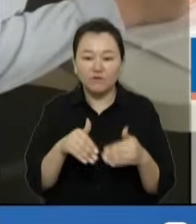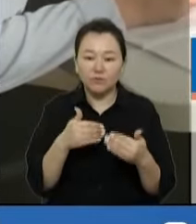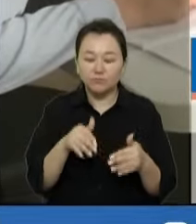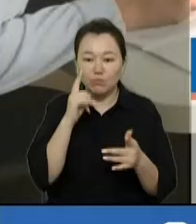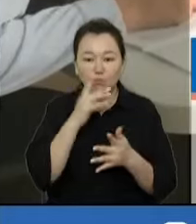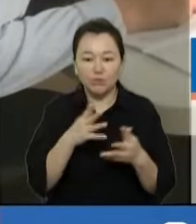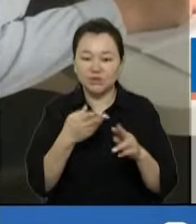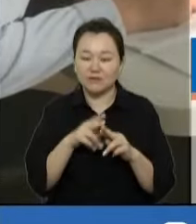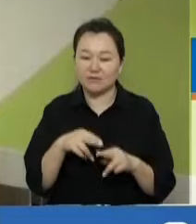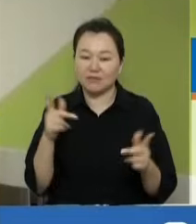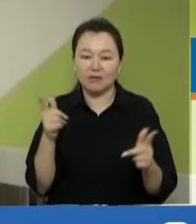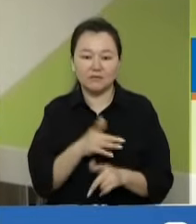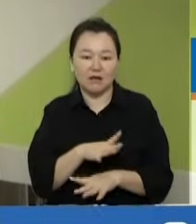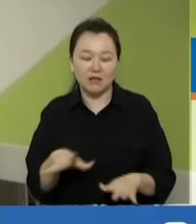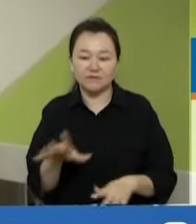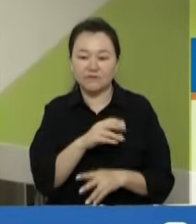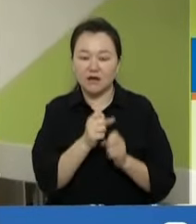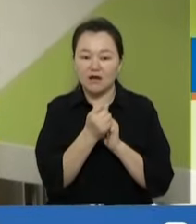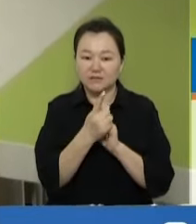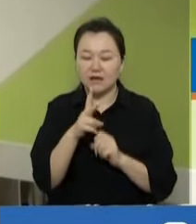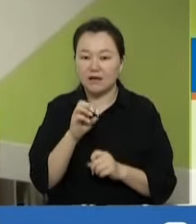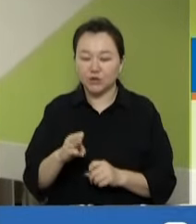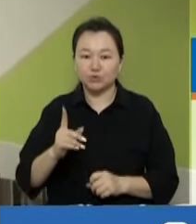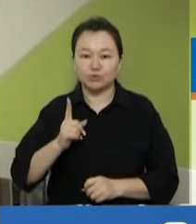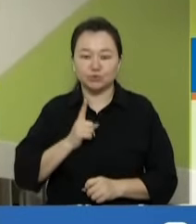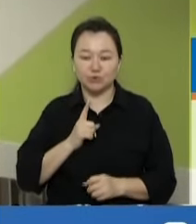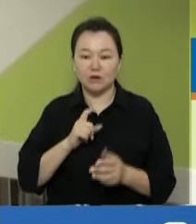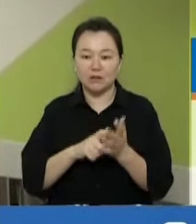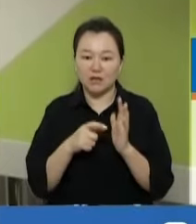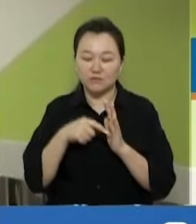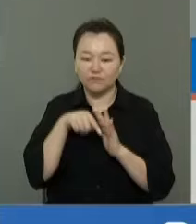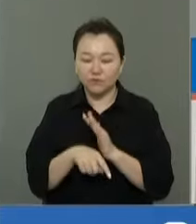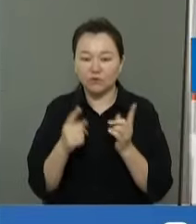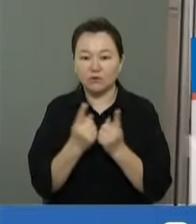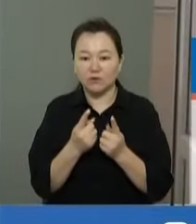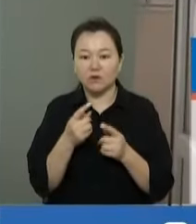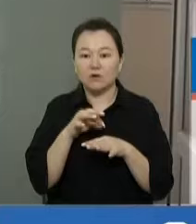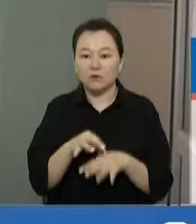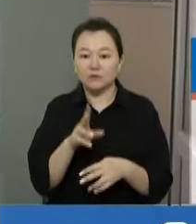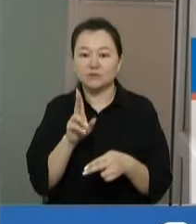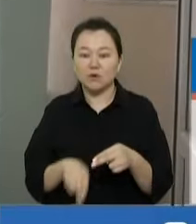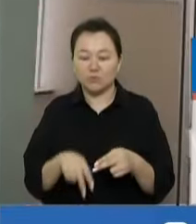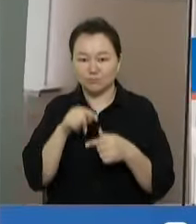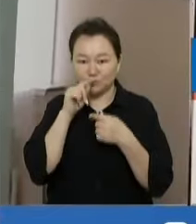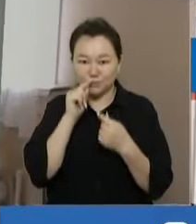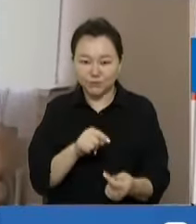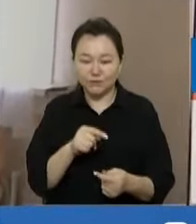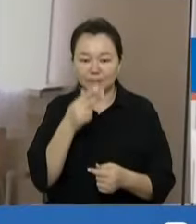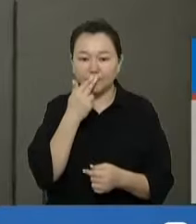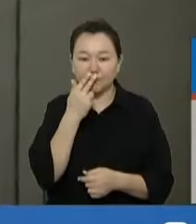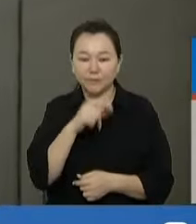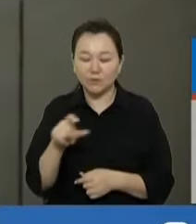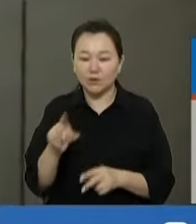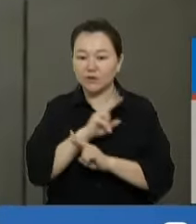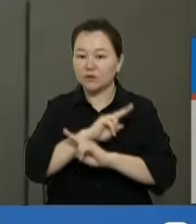бұл пікірмен келіспейді. Олар 11 жыл күткен сәтті сыныптың ішінде өткізе салуға қарсы. Сондықтан жасөспірімдер